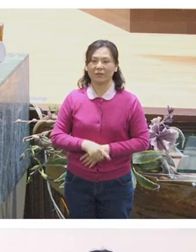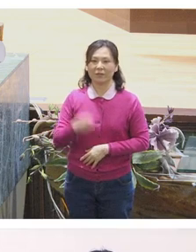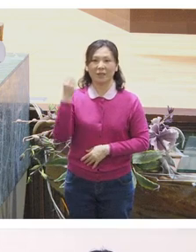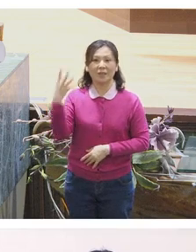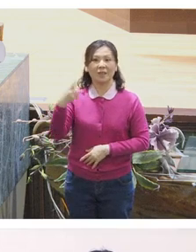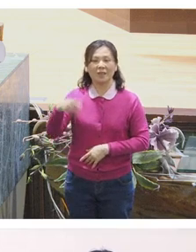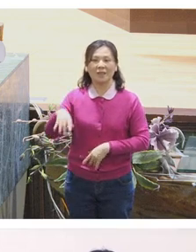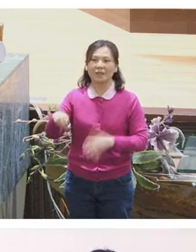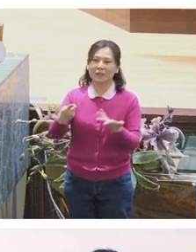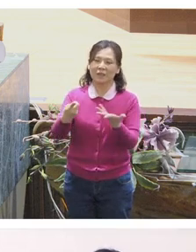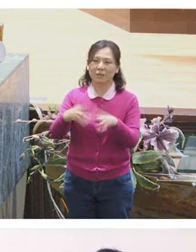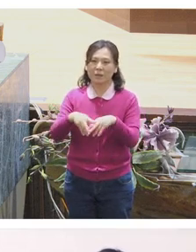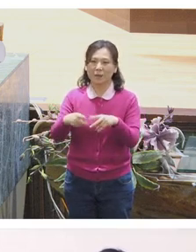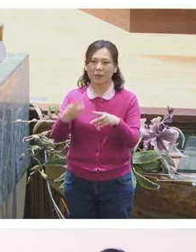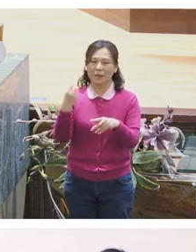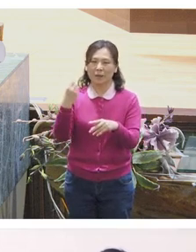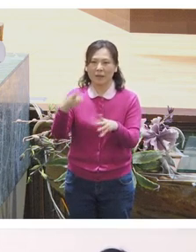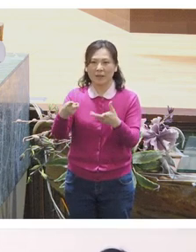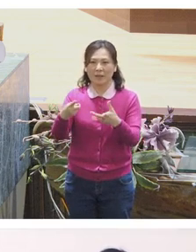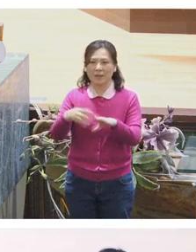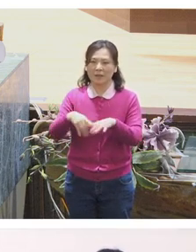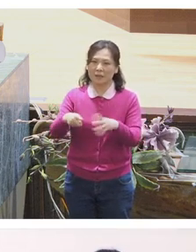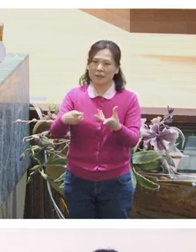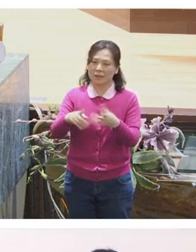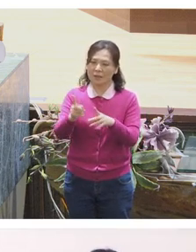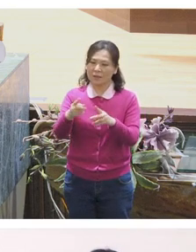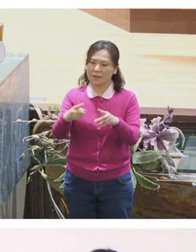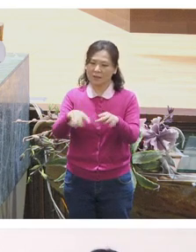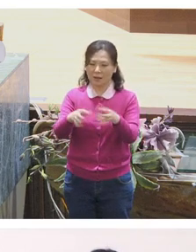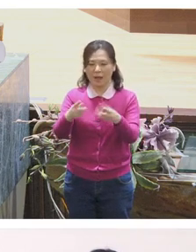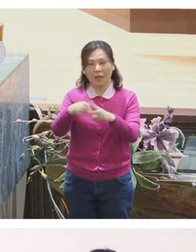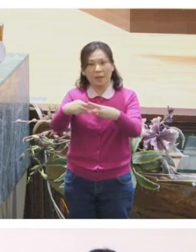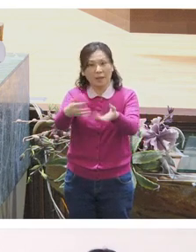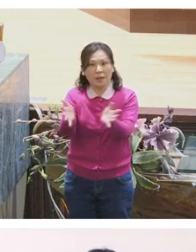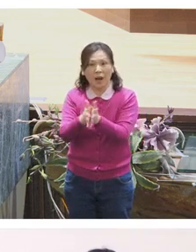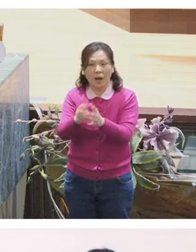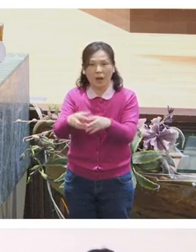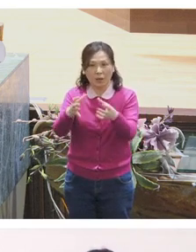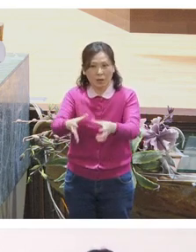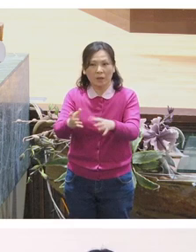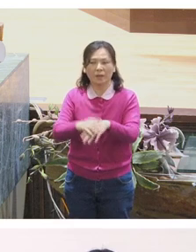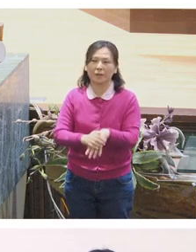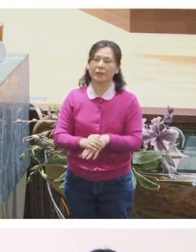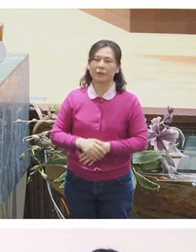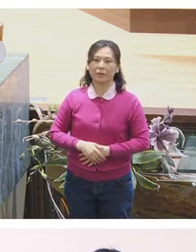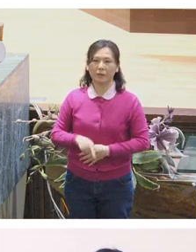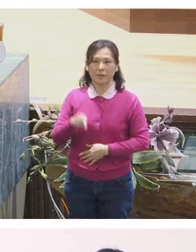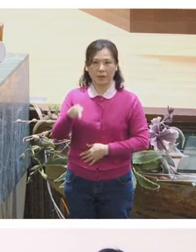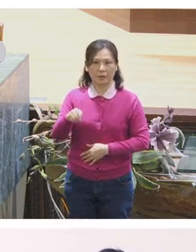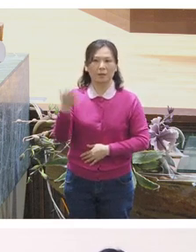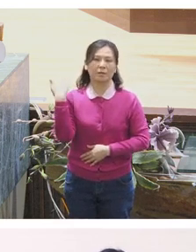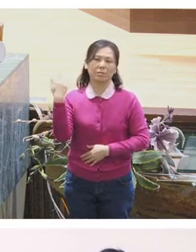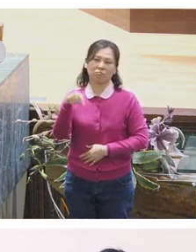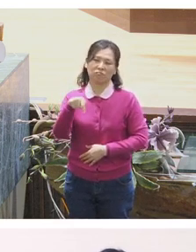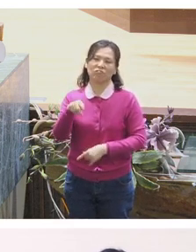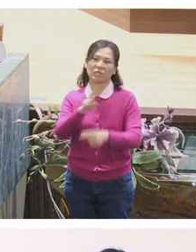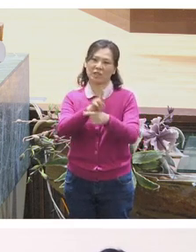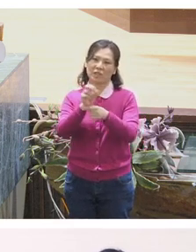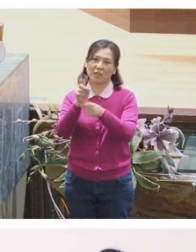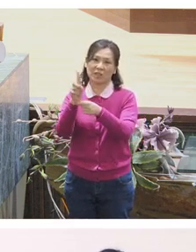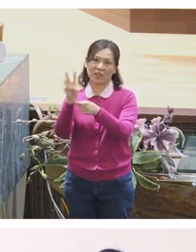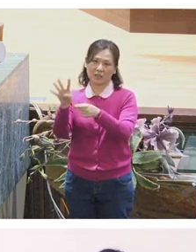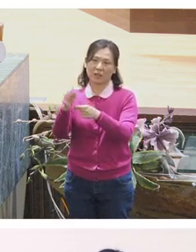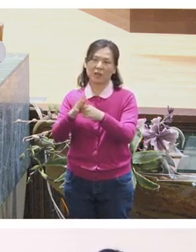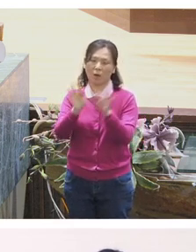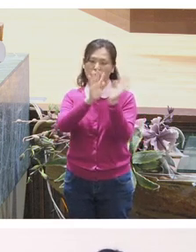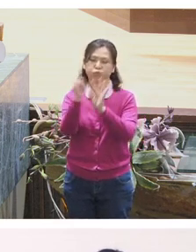体小组成立的时候，就已经就是在行政院院本部那一条专线的时候，但当时其实就已经有这样子的